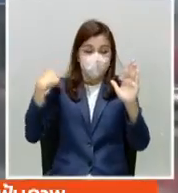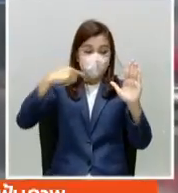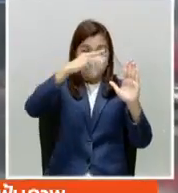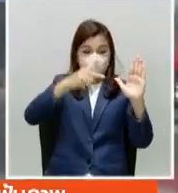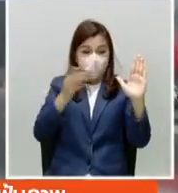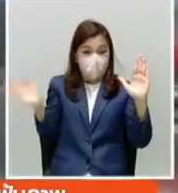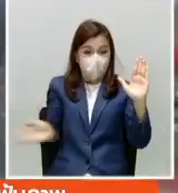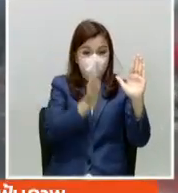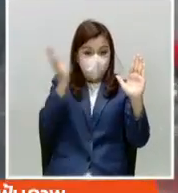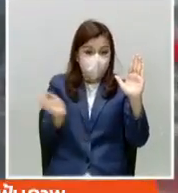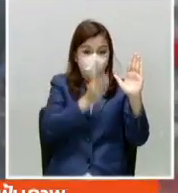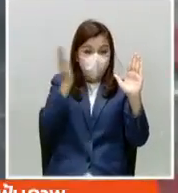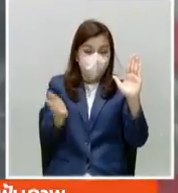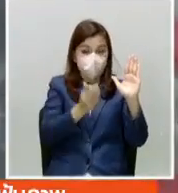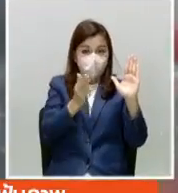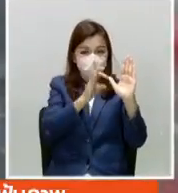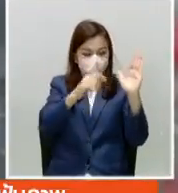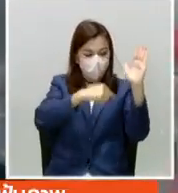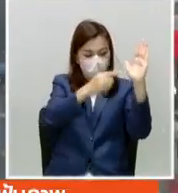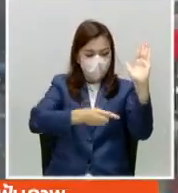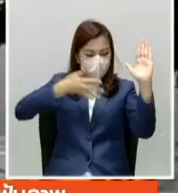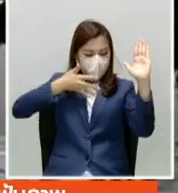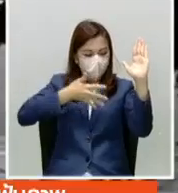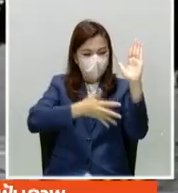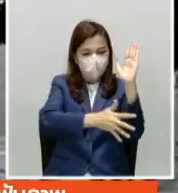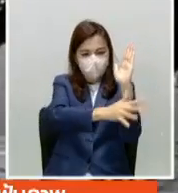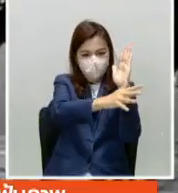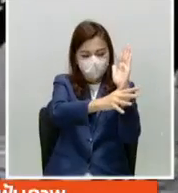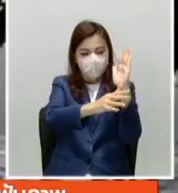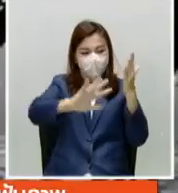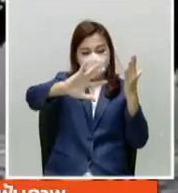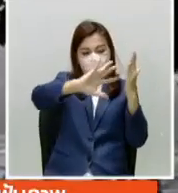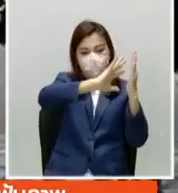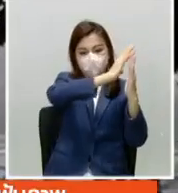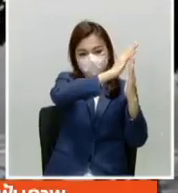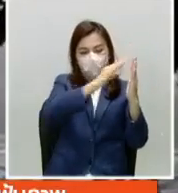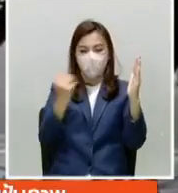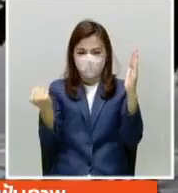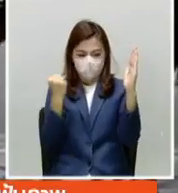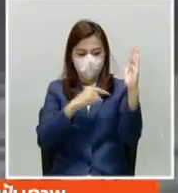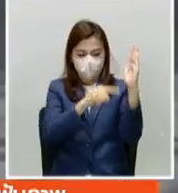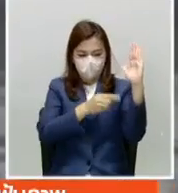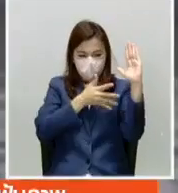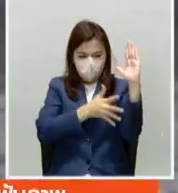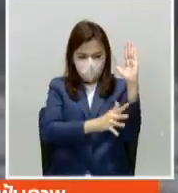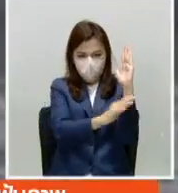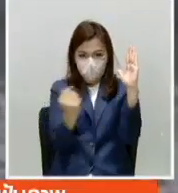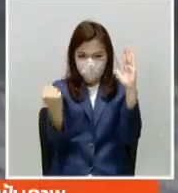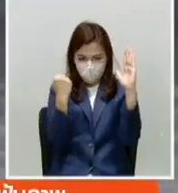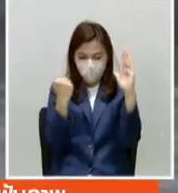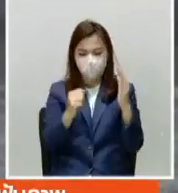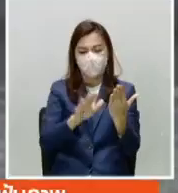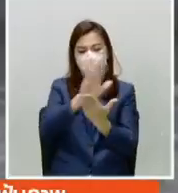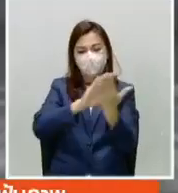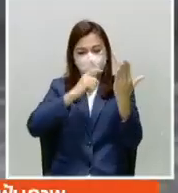กเฉียงใต้ที่พัดปกคลุมทะเลอันดามันภาคใต้และอ่าวไทยมีกำลังแรงขึ้นนะคะทำให้ประเทศไทย